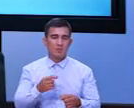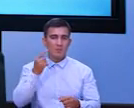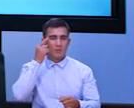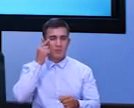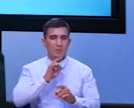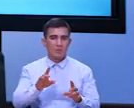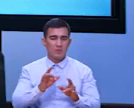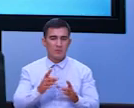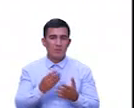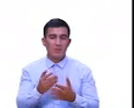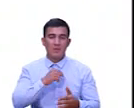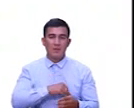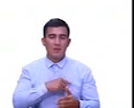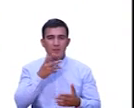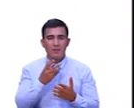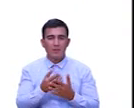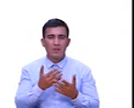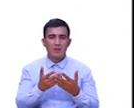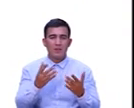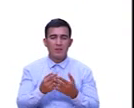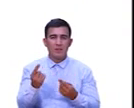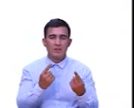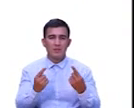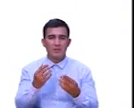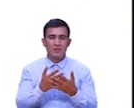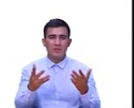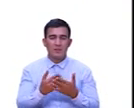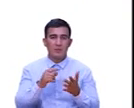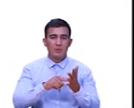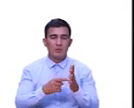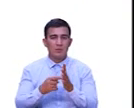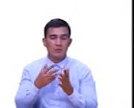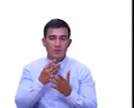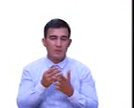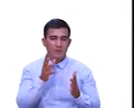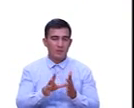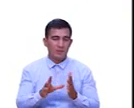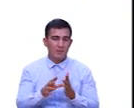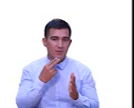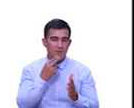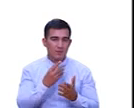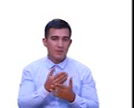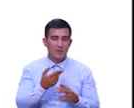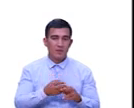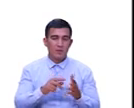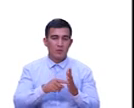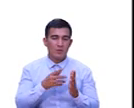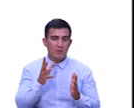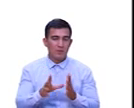mumkin. O'zaro ta'sirlashayotgan jismlarni nuqtaviy zaryad deb olaylik. Nuqtaviy zaryad